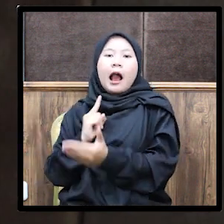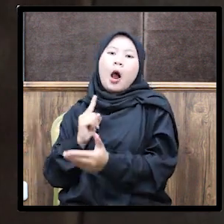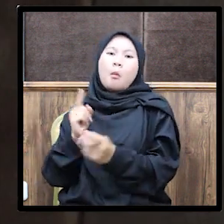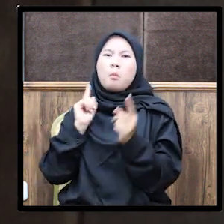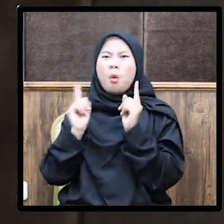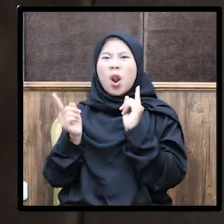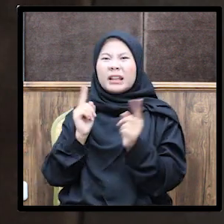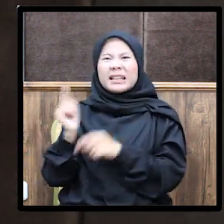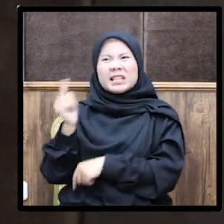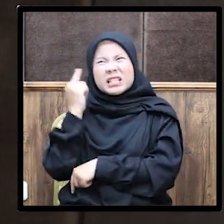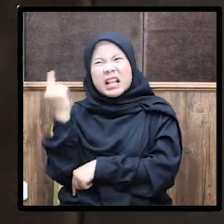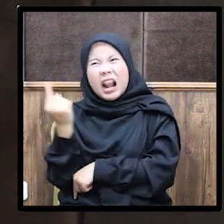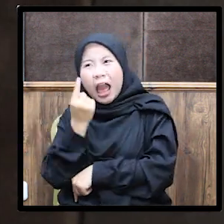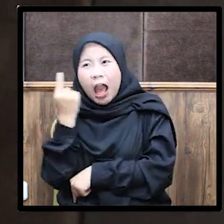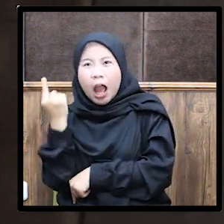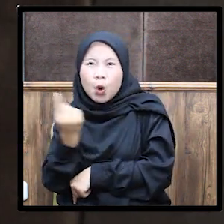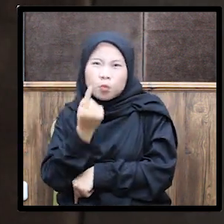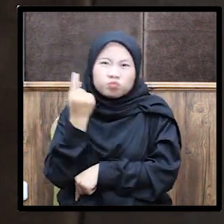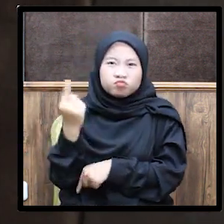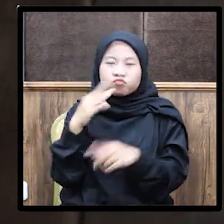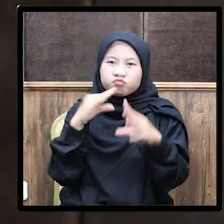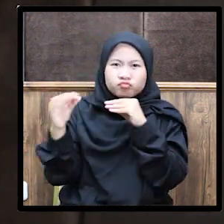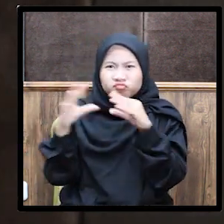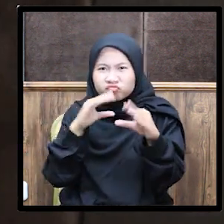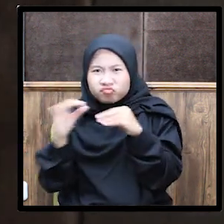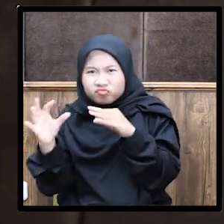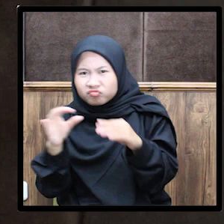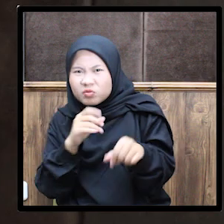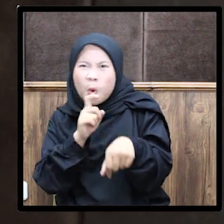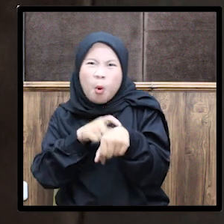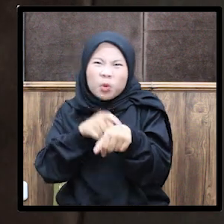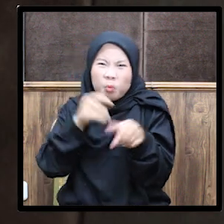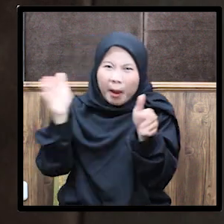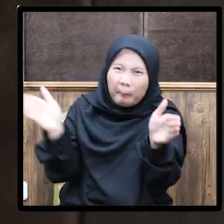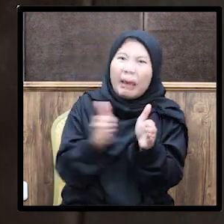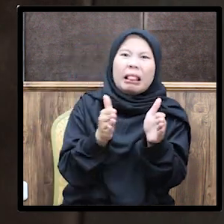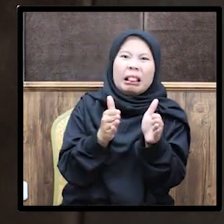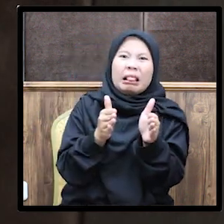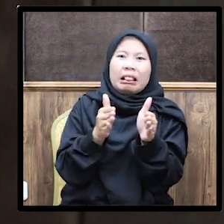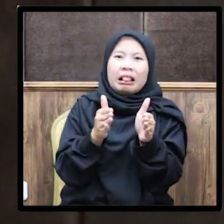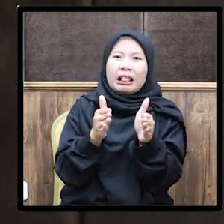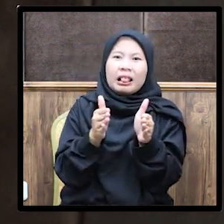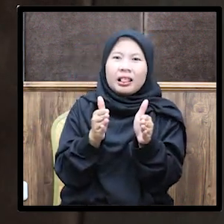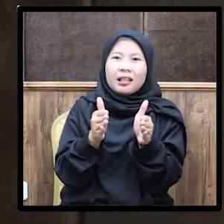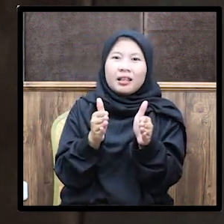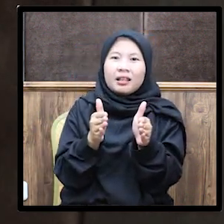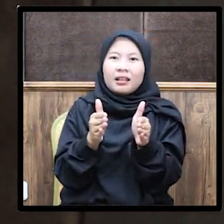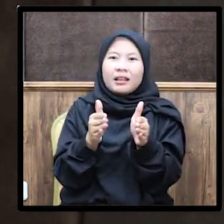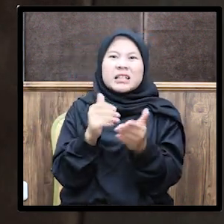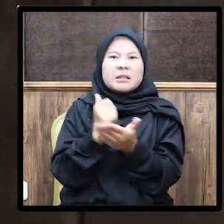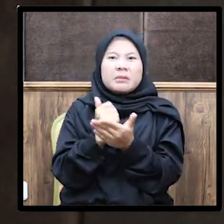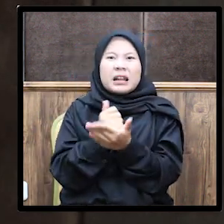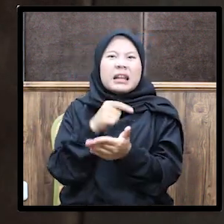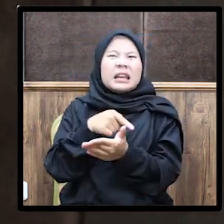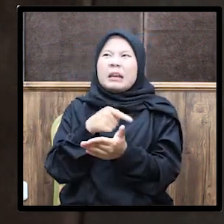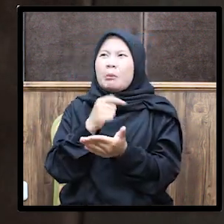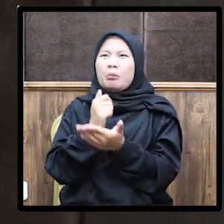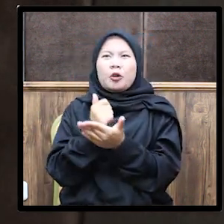selalu diperbincangkan sekian bulan sebelum pemilu, yang sebenarnya ini sudah sangat instan gitu